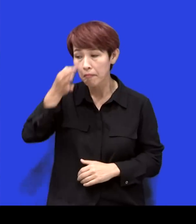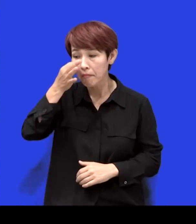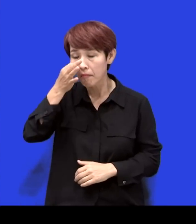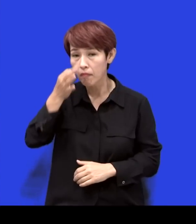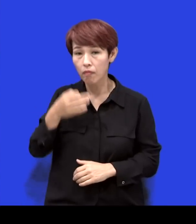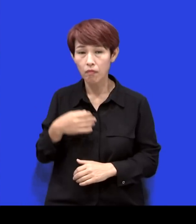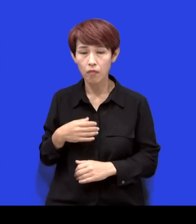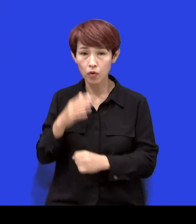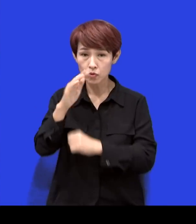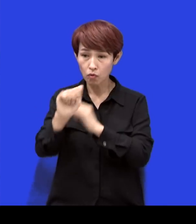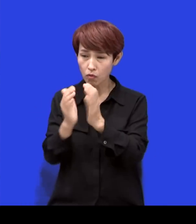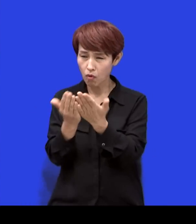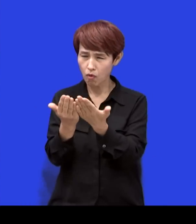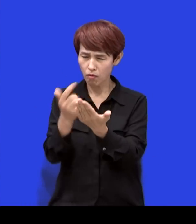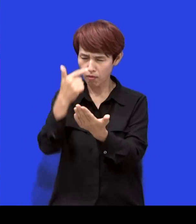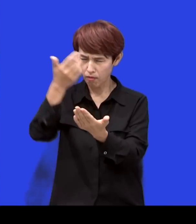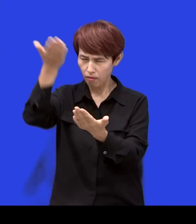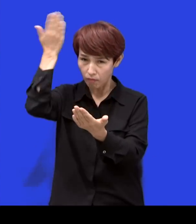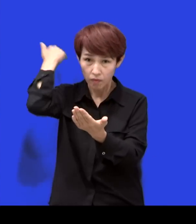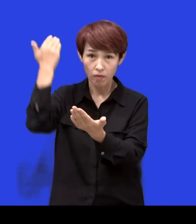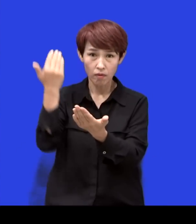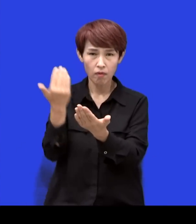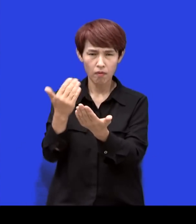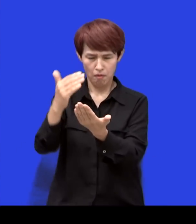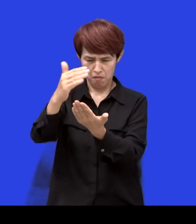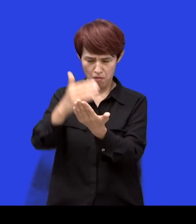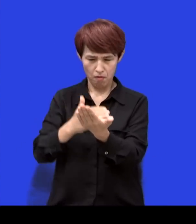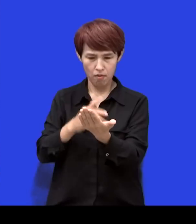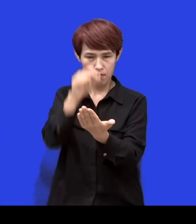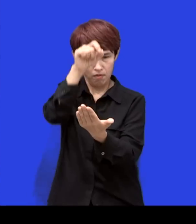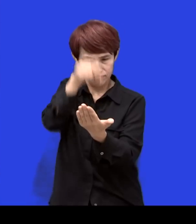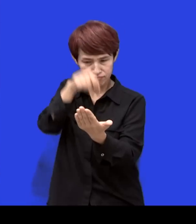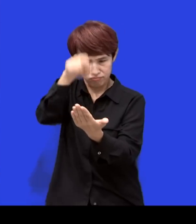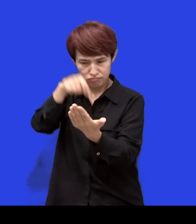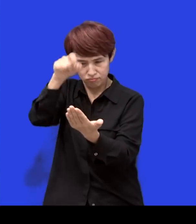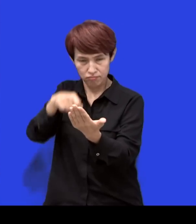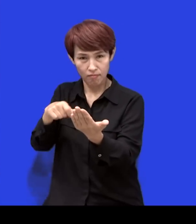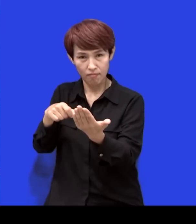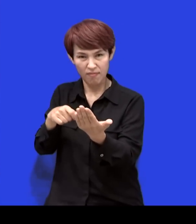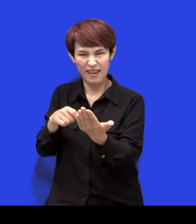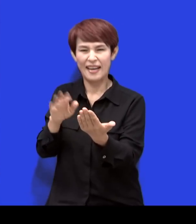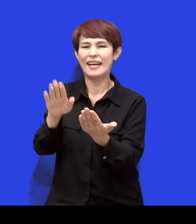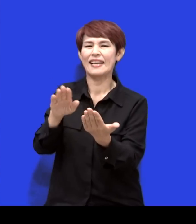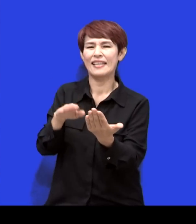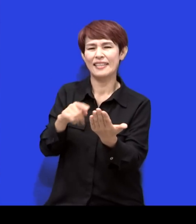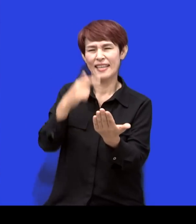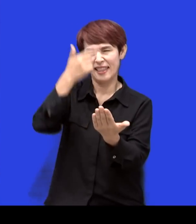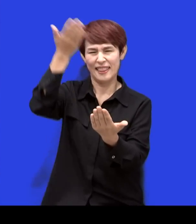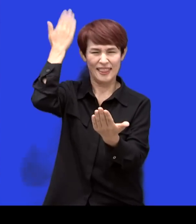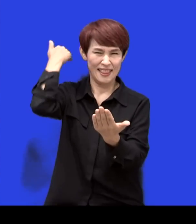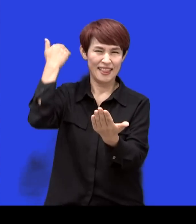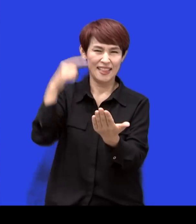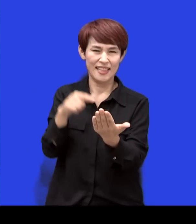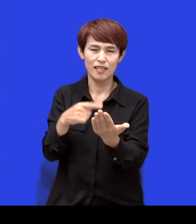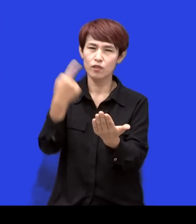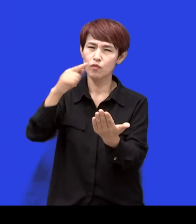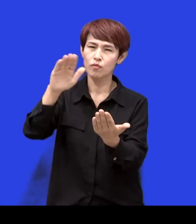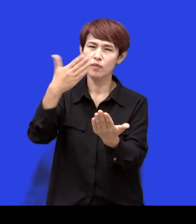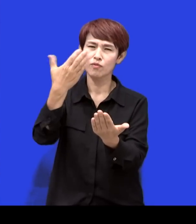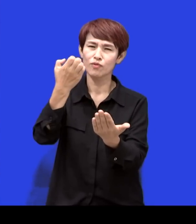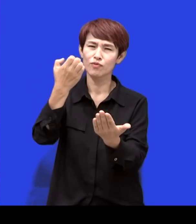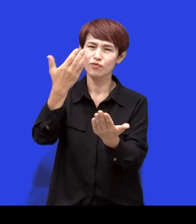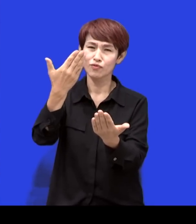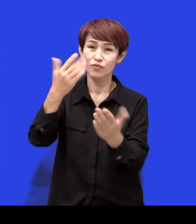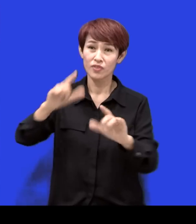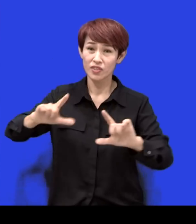근데 성경이 예. 되게 옛날 건지 이게 그러니까. 방식이 일본식으로 넘어가네요. 그렇죠. 아니, 그게 아니라 이게 지금 예전에 그러니까 이게 예. 99년에 나온